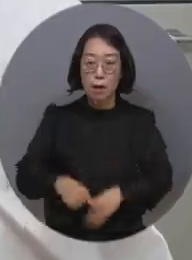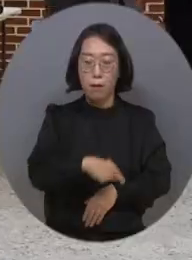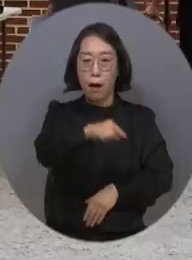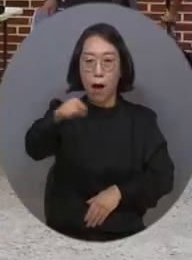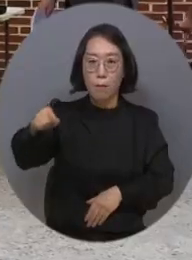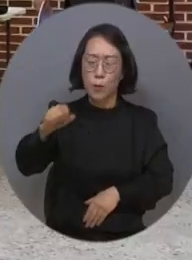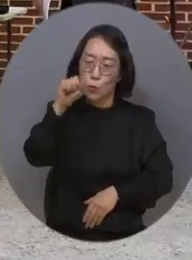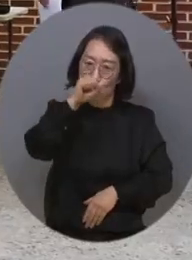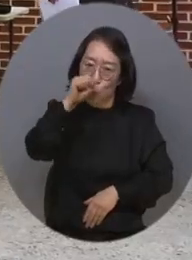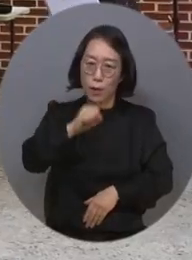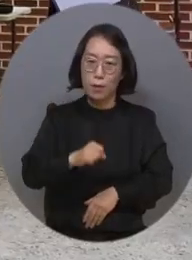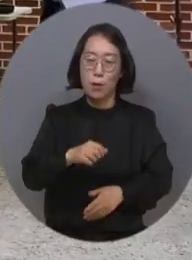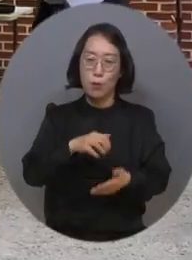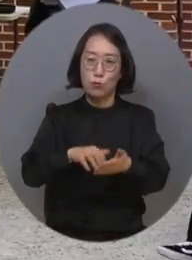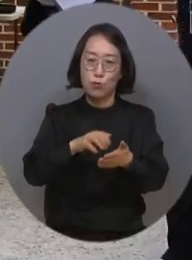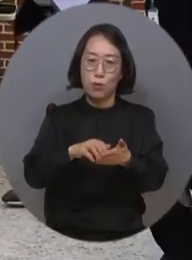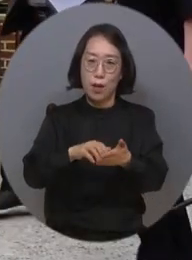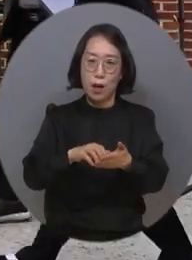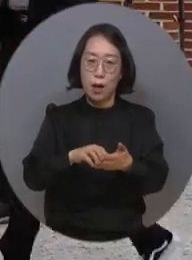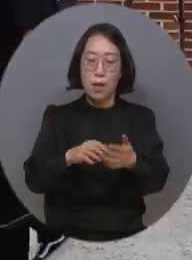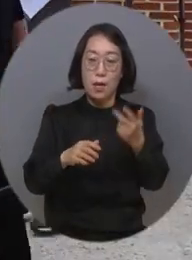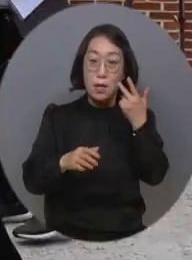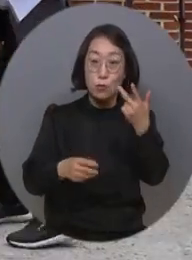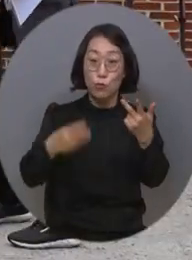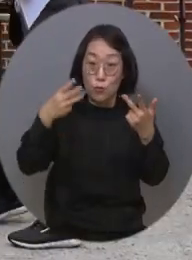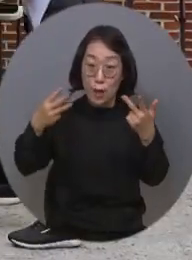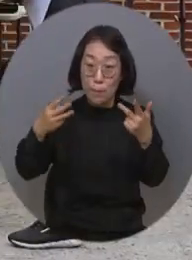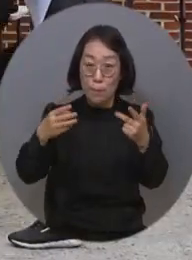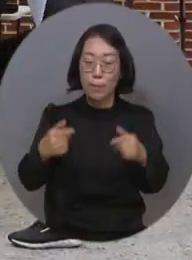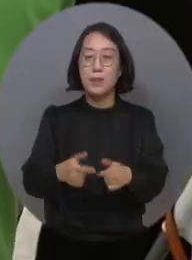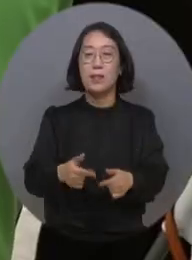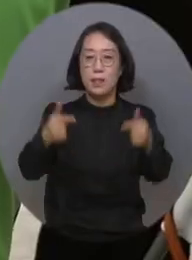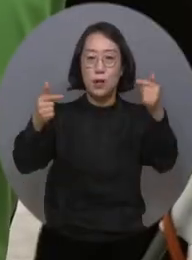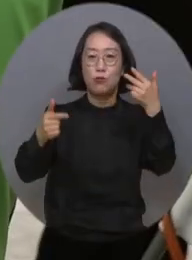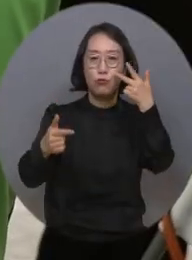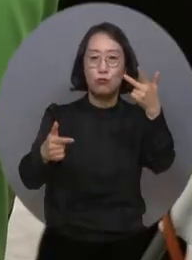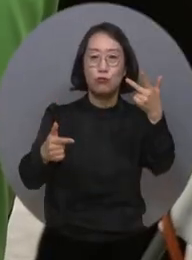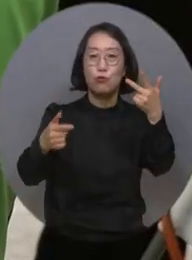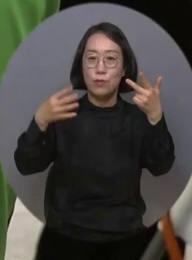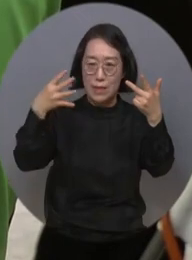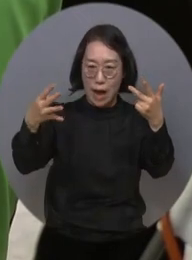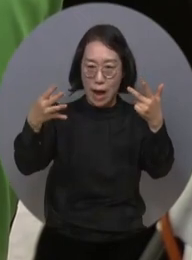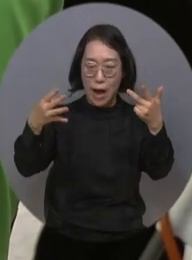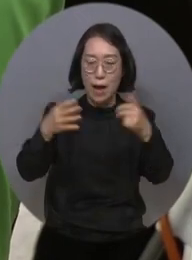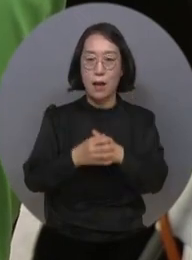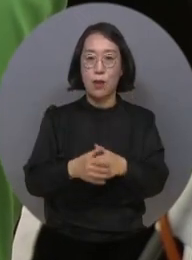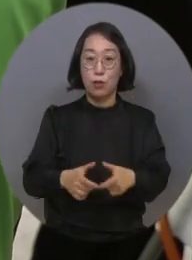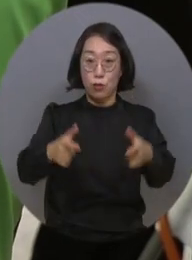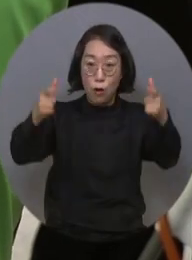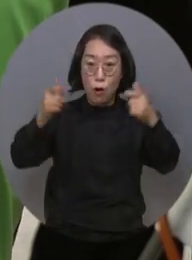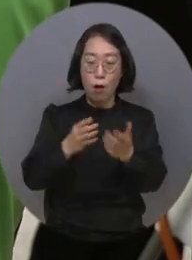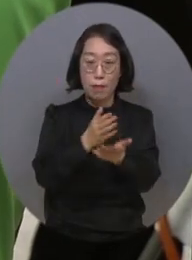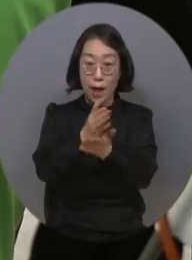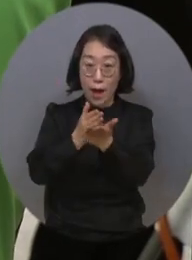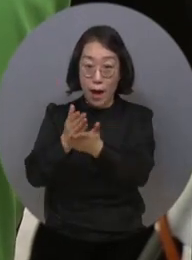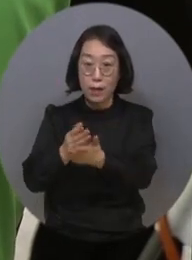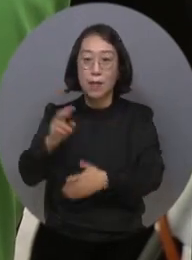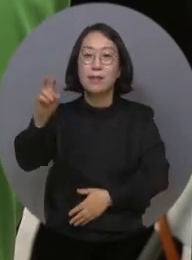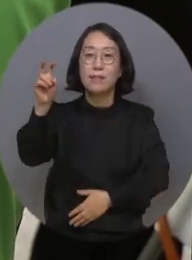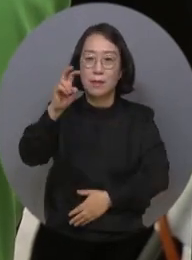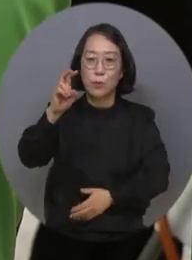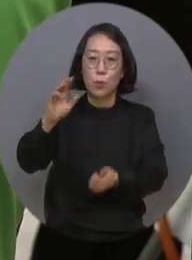호응으로 운행 횟수를 지난해 주 3회에서 올해 주 4회로 늘리고 제공 서비스 역시 지난해 14종에서 올해